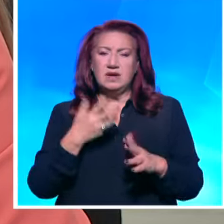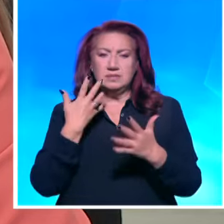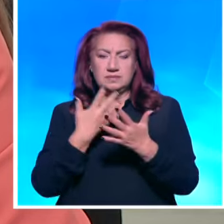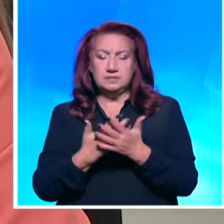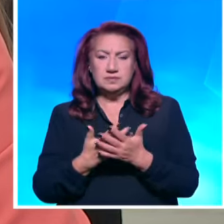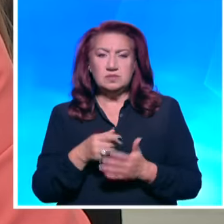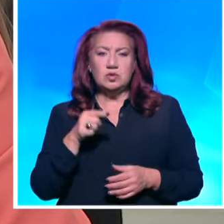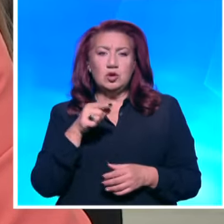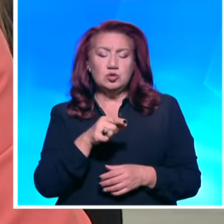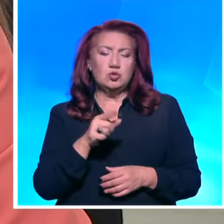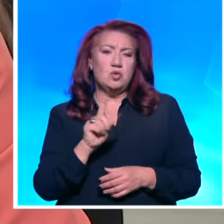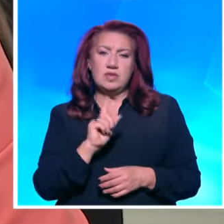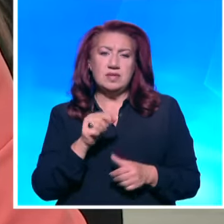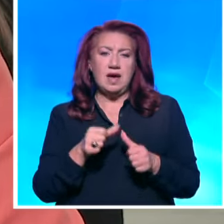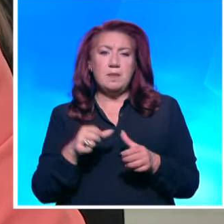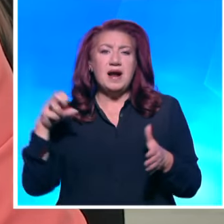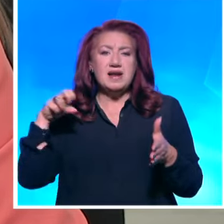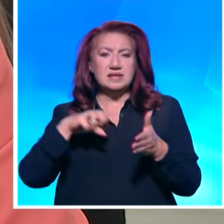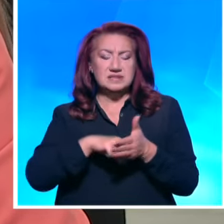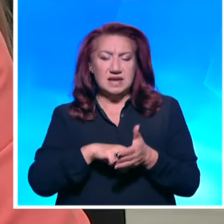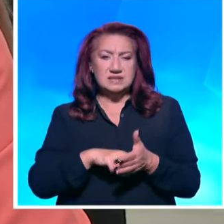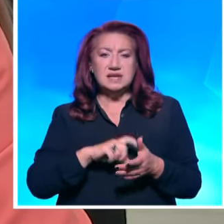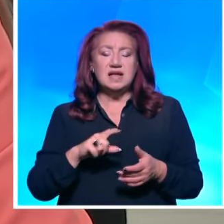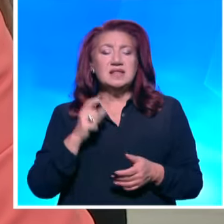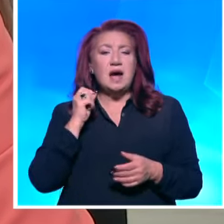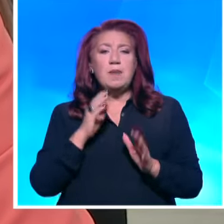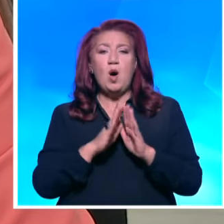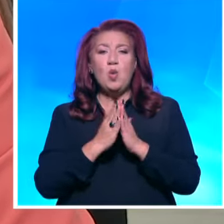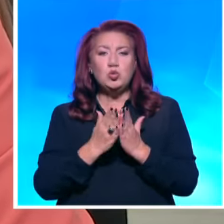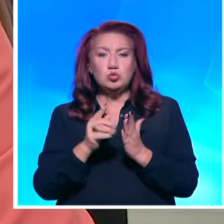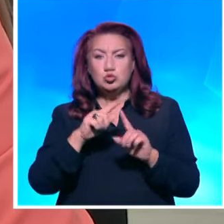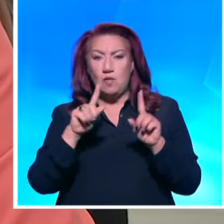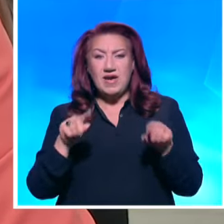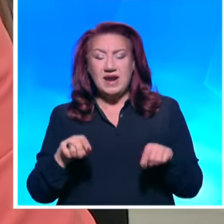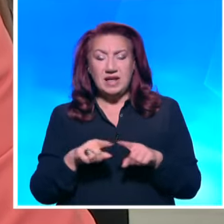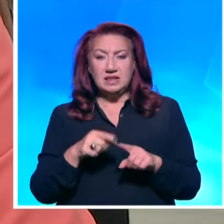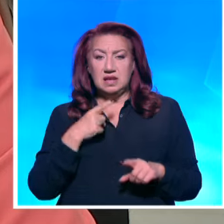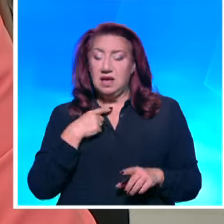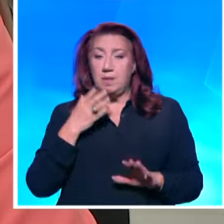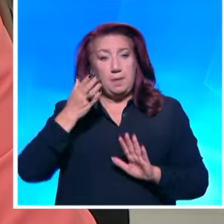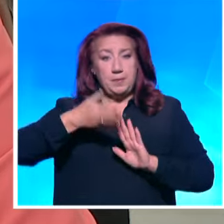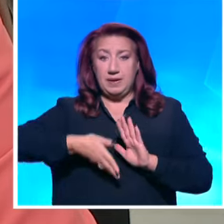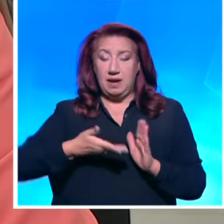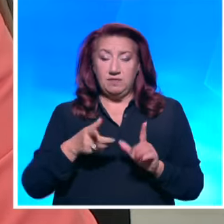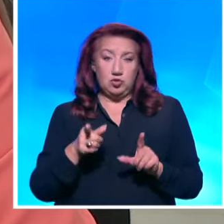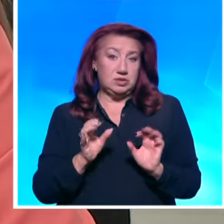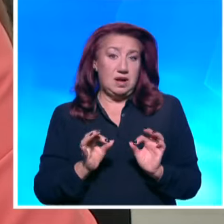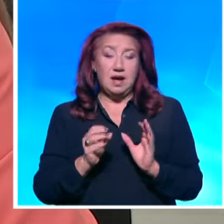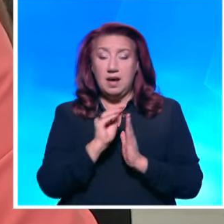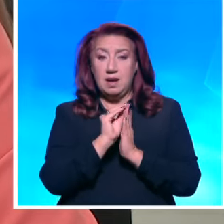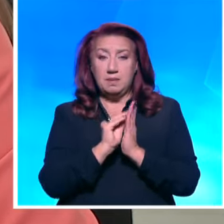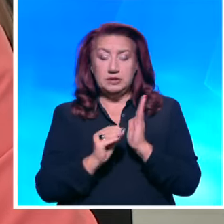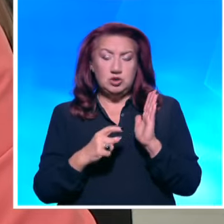без лиценз, без удостоверение за правоспособност, такова каквото се изисква по закон,